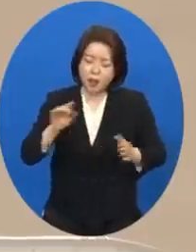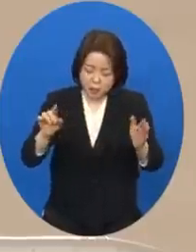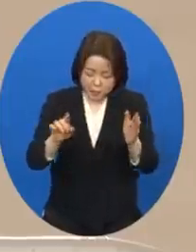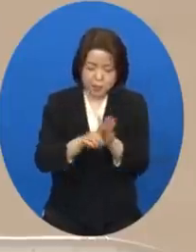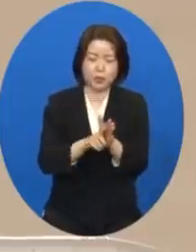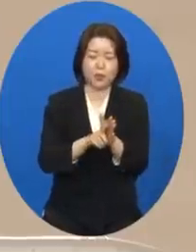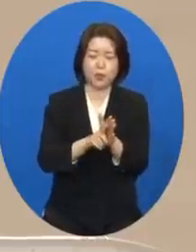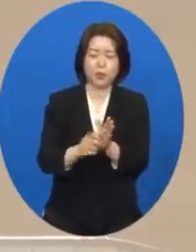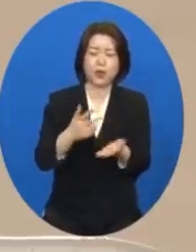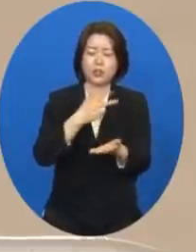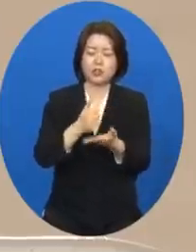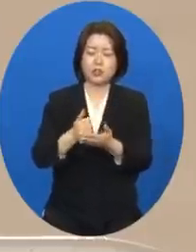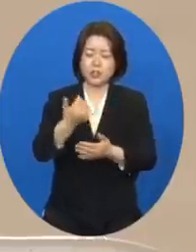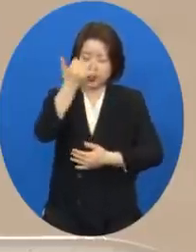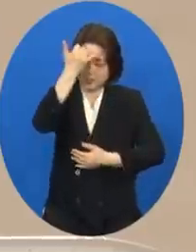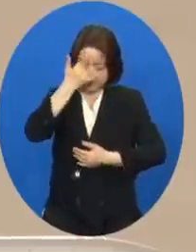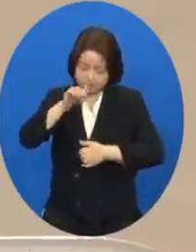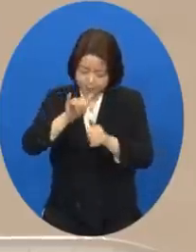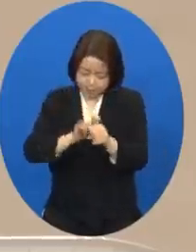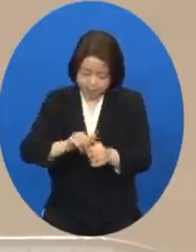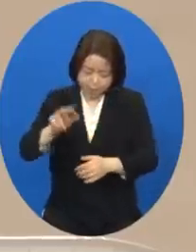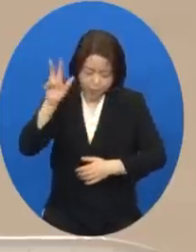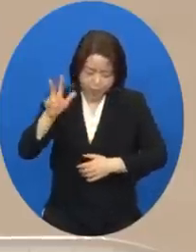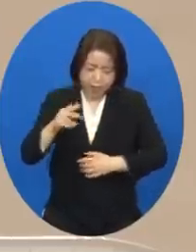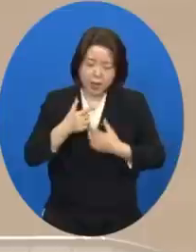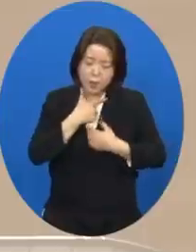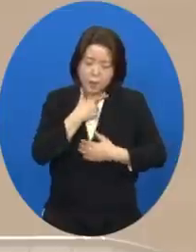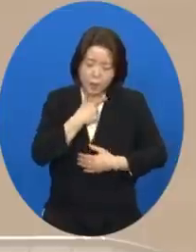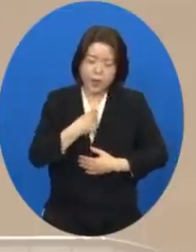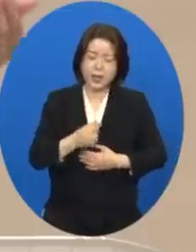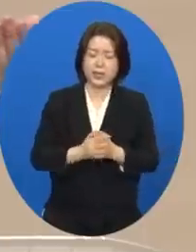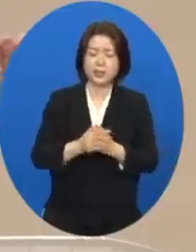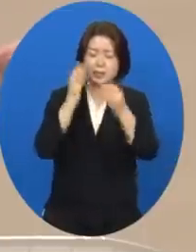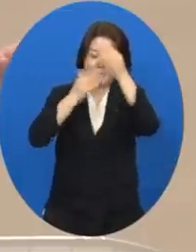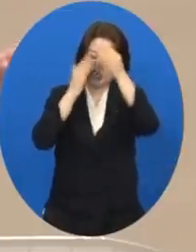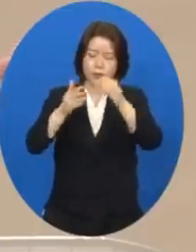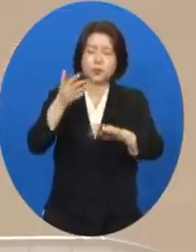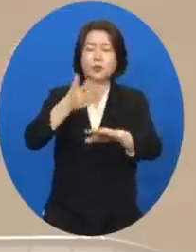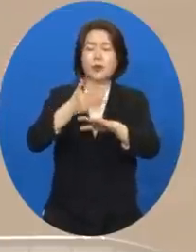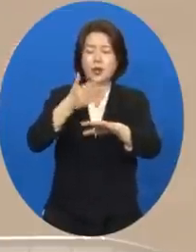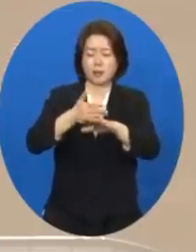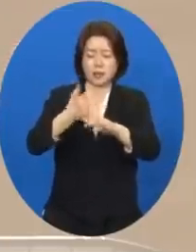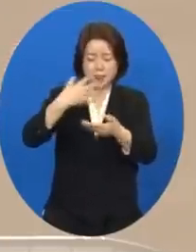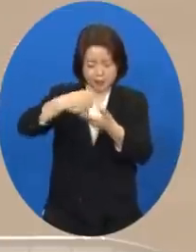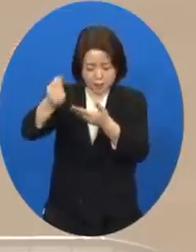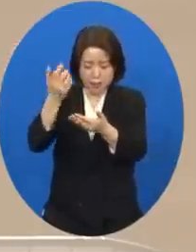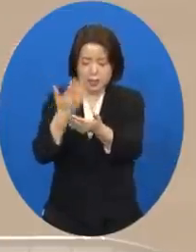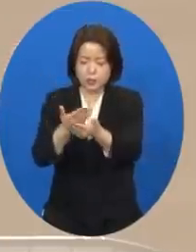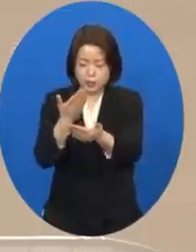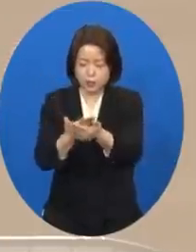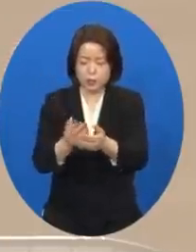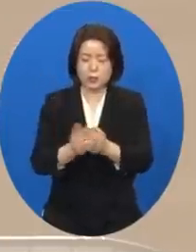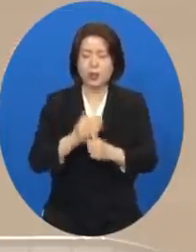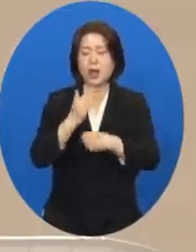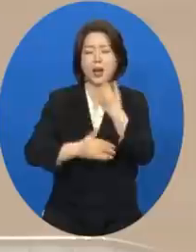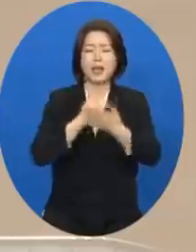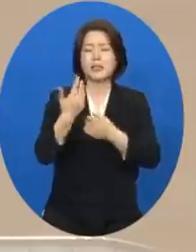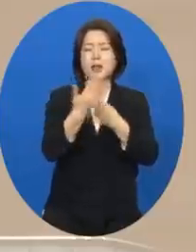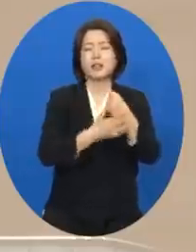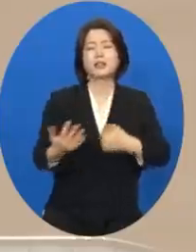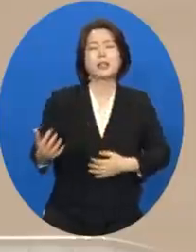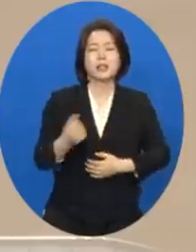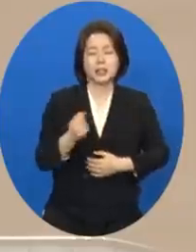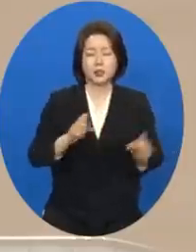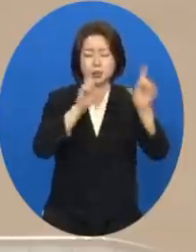주님께 충성 하기를 갈망하는 성도 들의 감사를 받으소서 하나님의 은혜로 살게